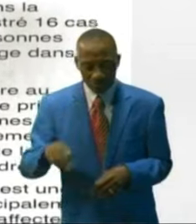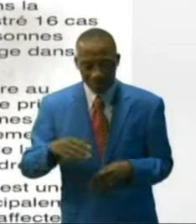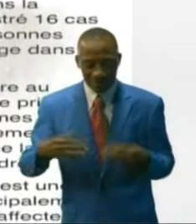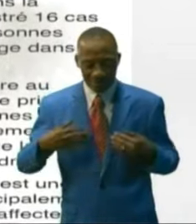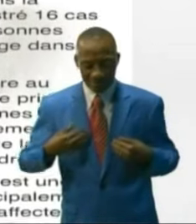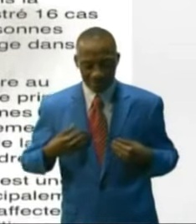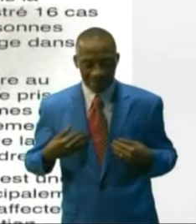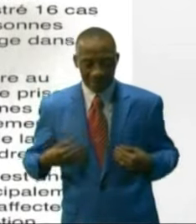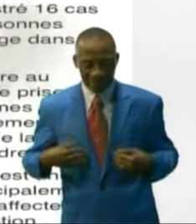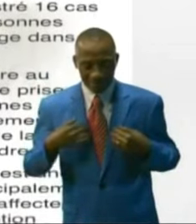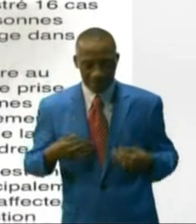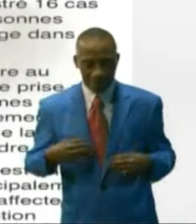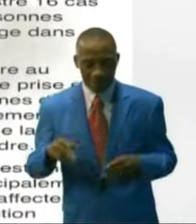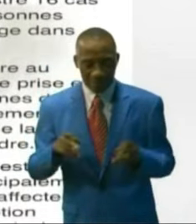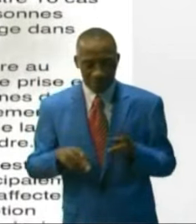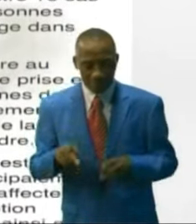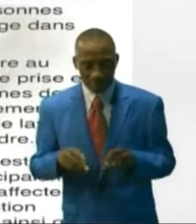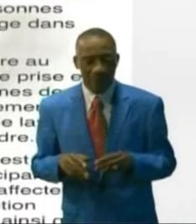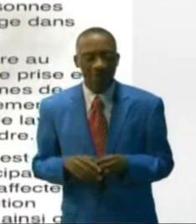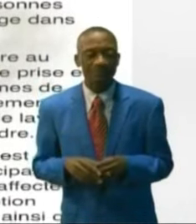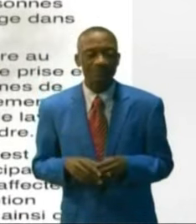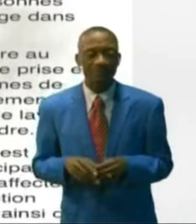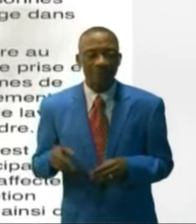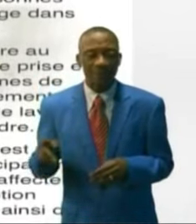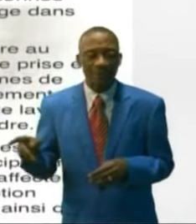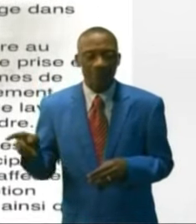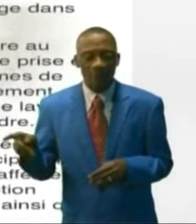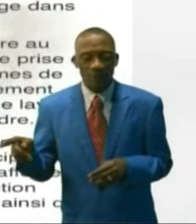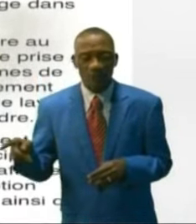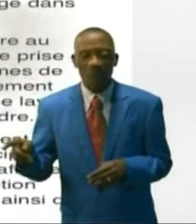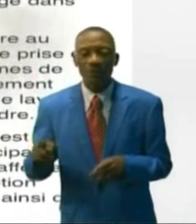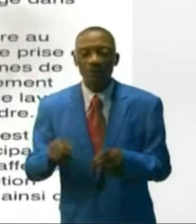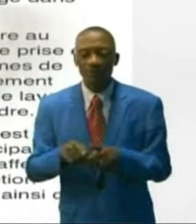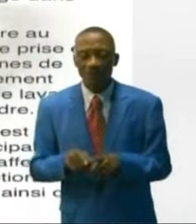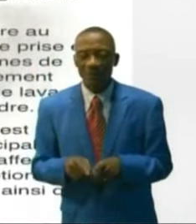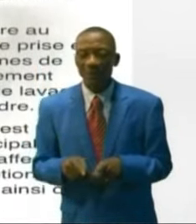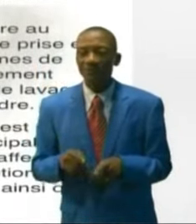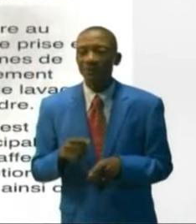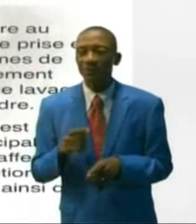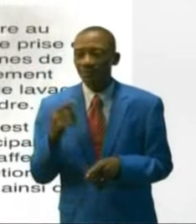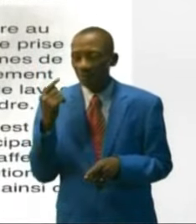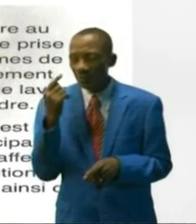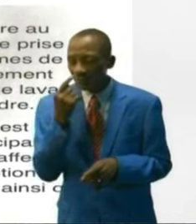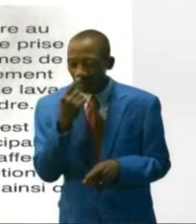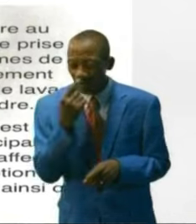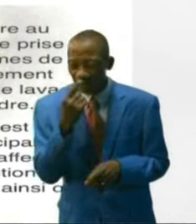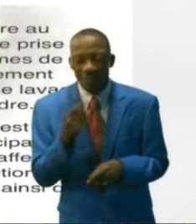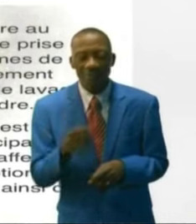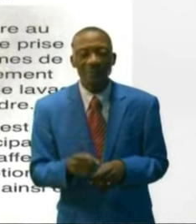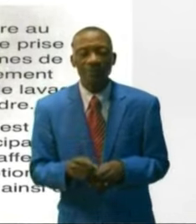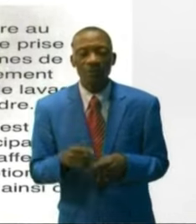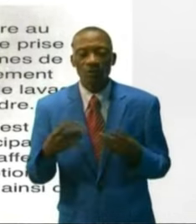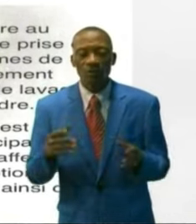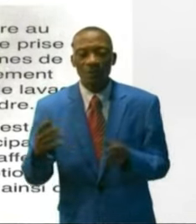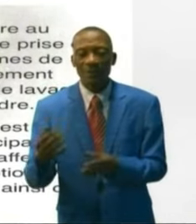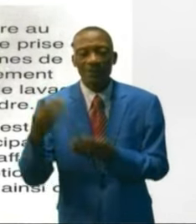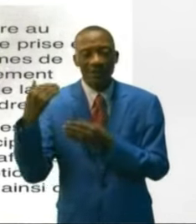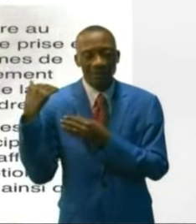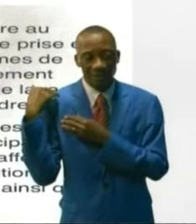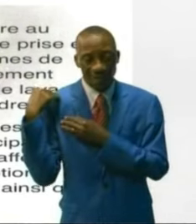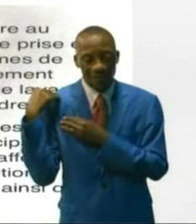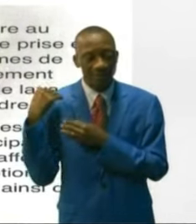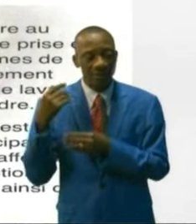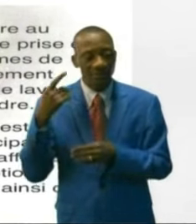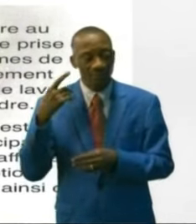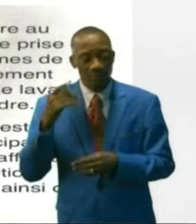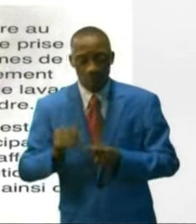Kama, fait savoir que les différents cas suspects sont isolés et pris en charge par les structures sanitaires. Ce membre